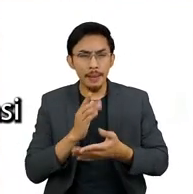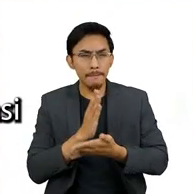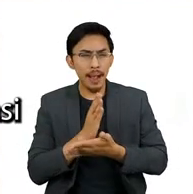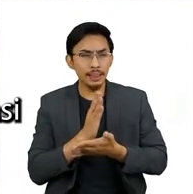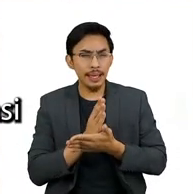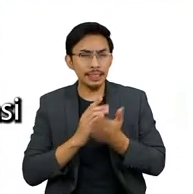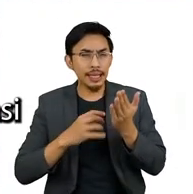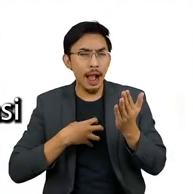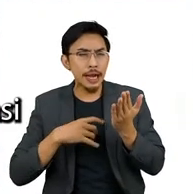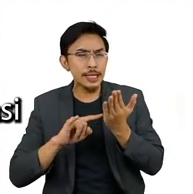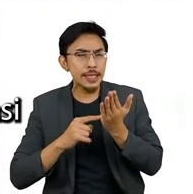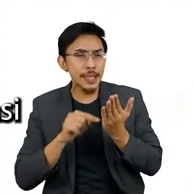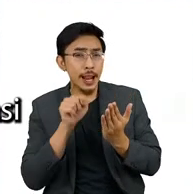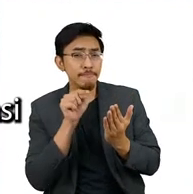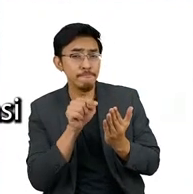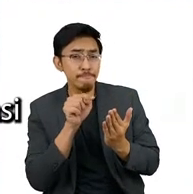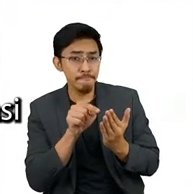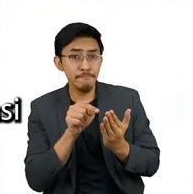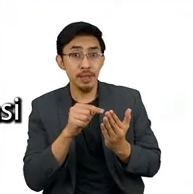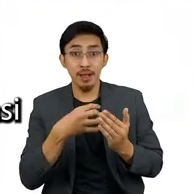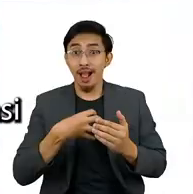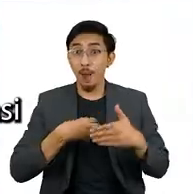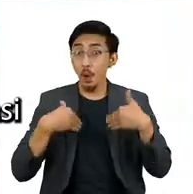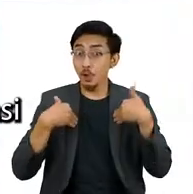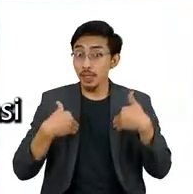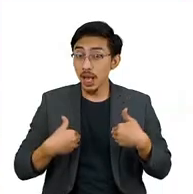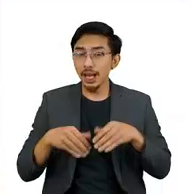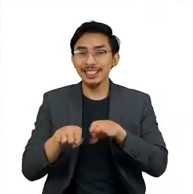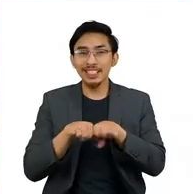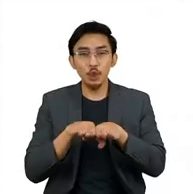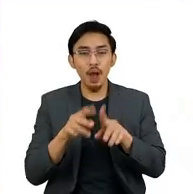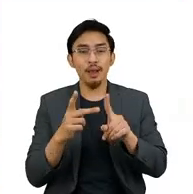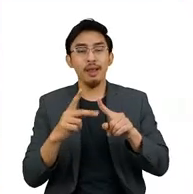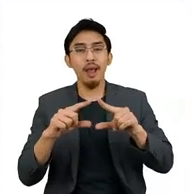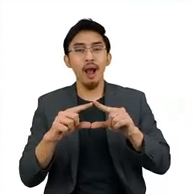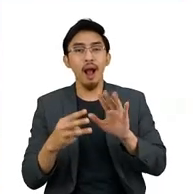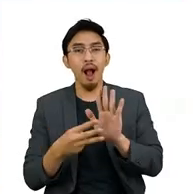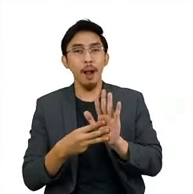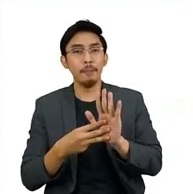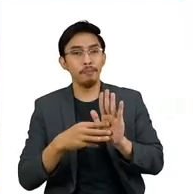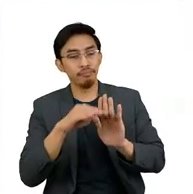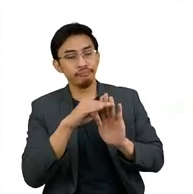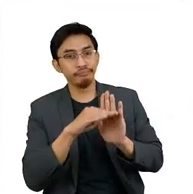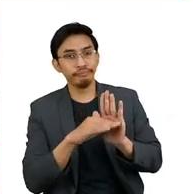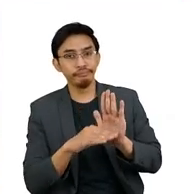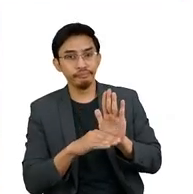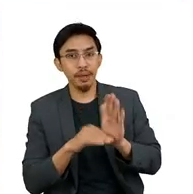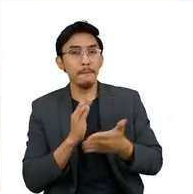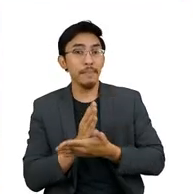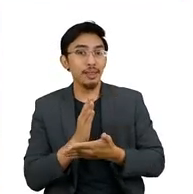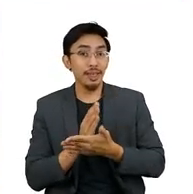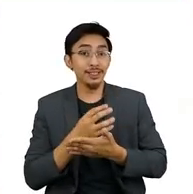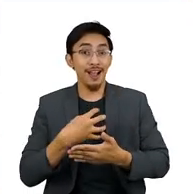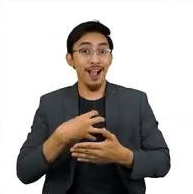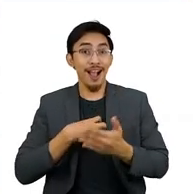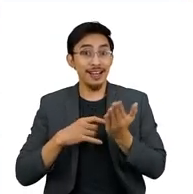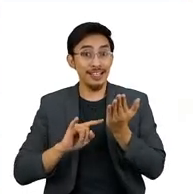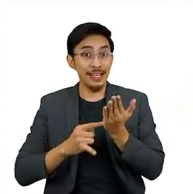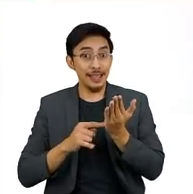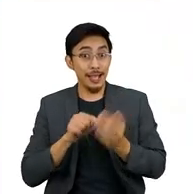merupakan hak asasi manusia juga harus sesuai dengan instrumen HAM yang ada. Pembatasan hak digital tidak boleh sampai menghilangkan hak itu